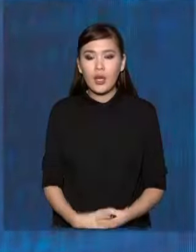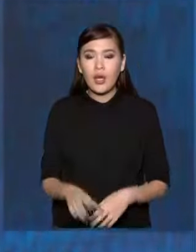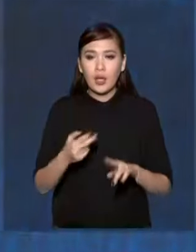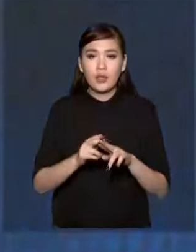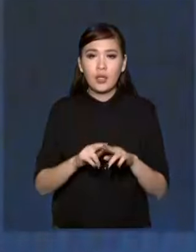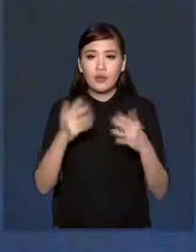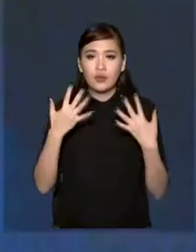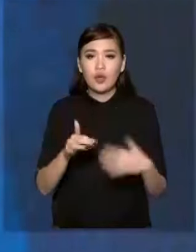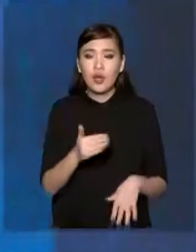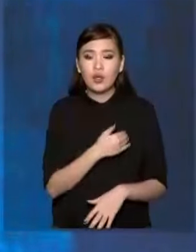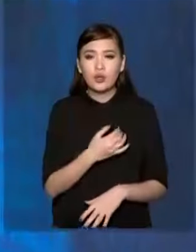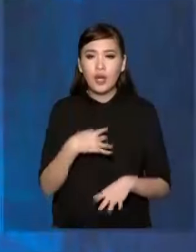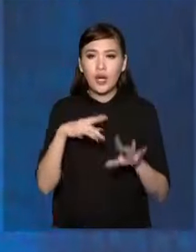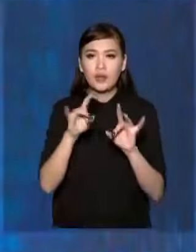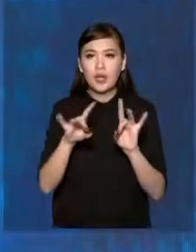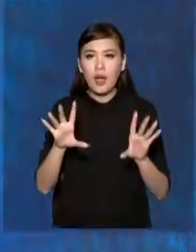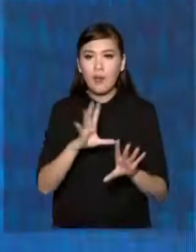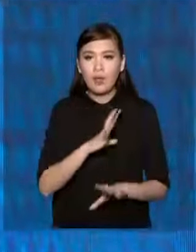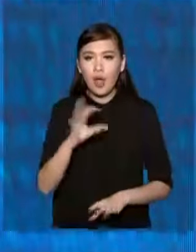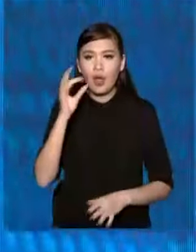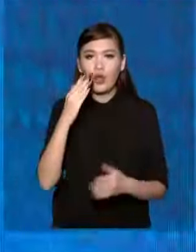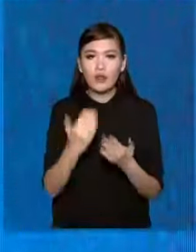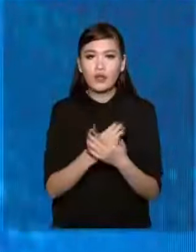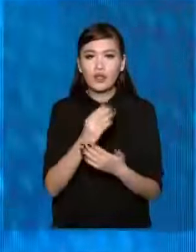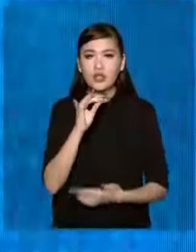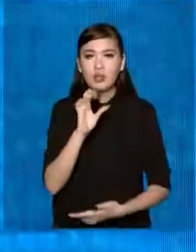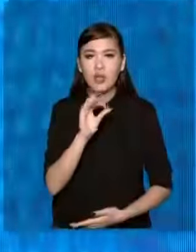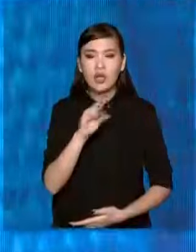Это все, о чем хотела рассказать вам служба новостей